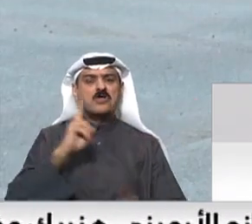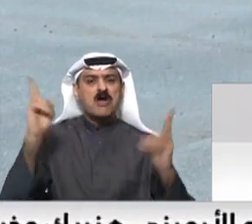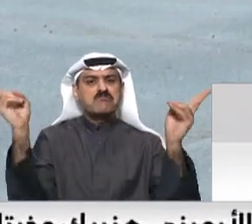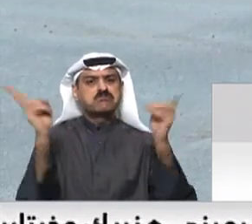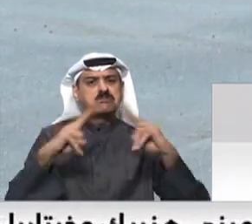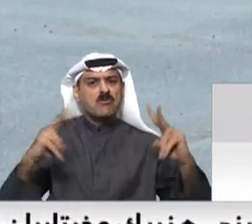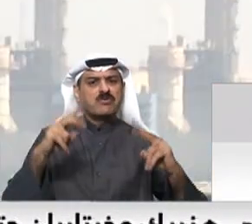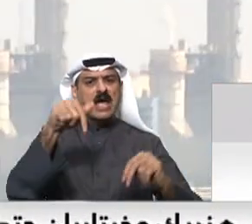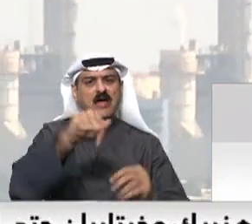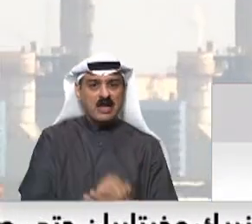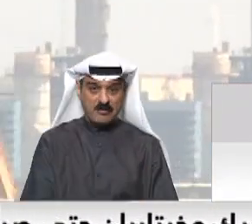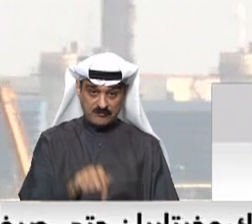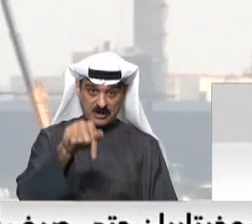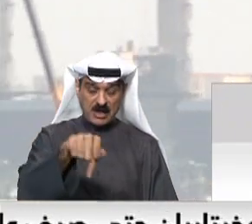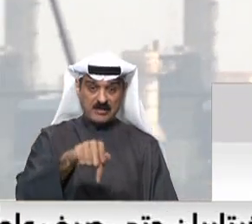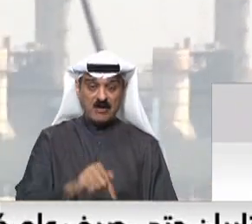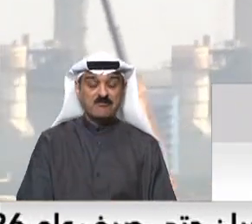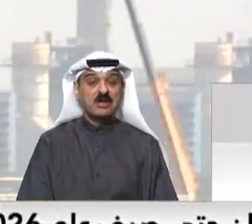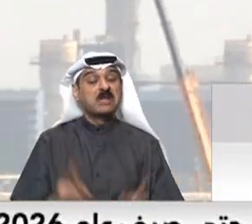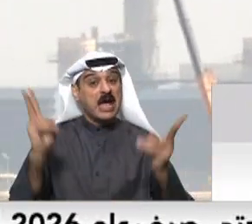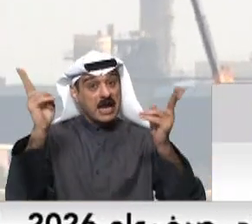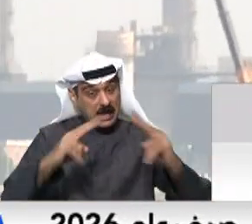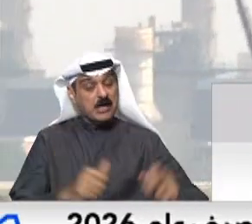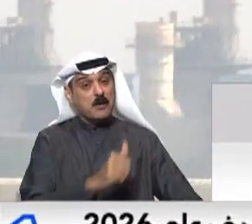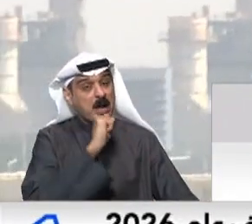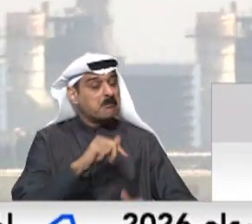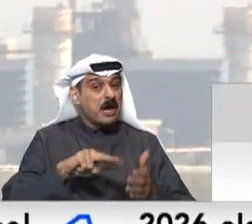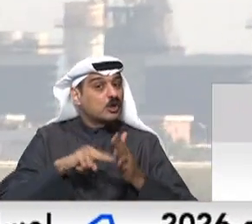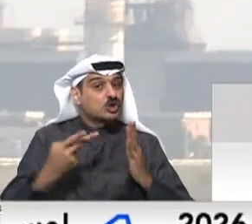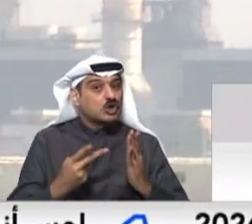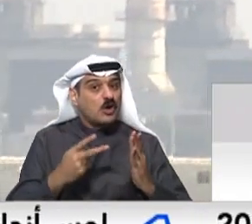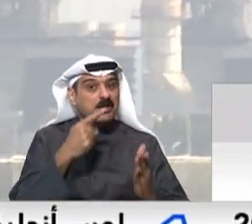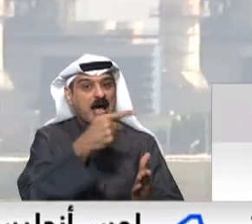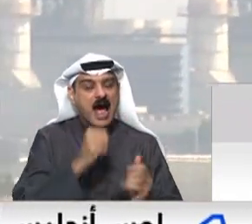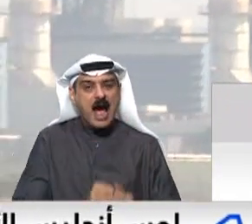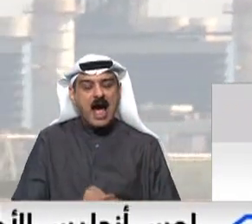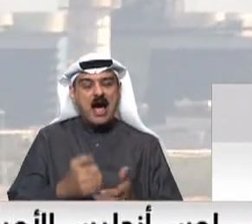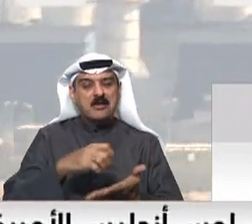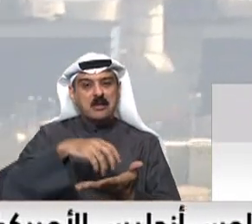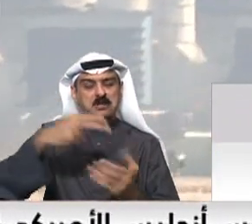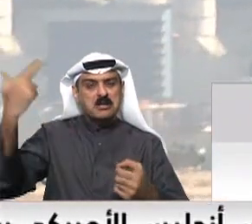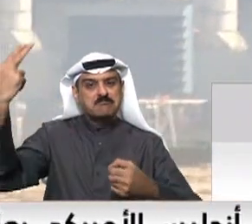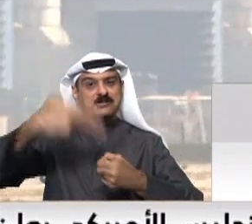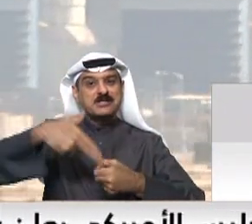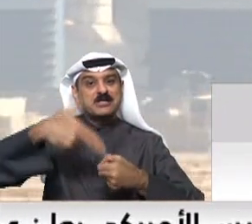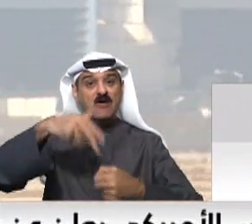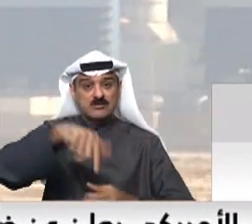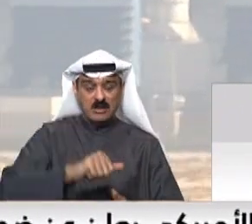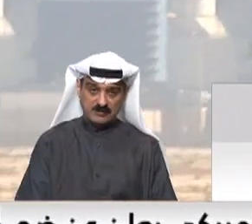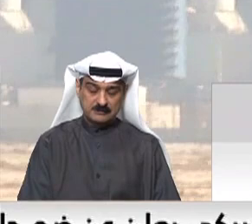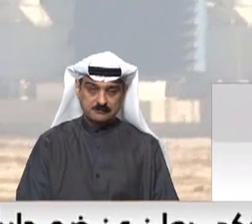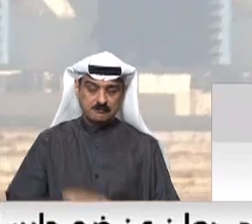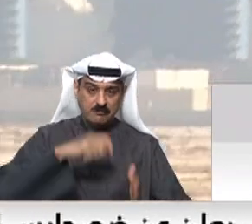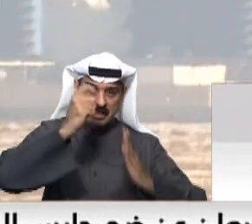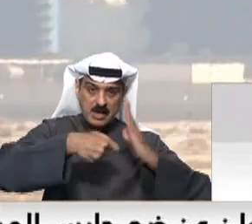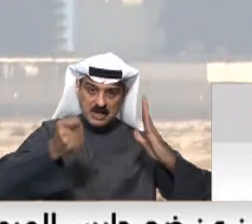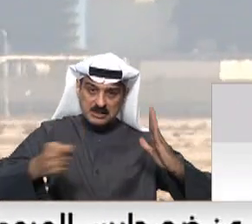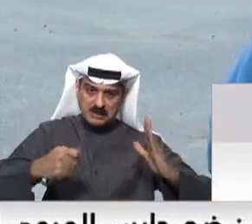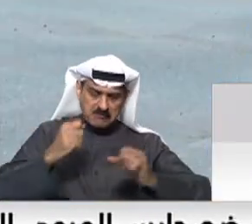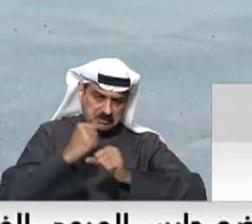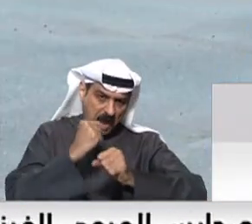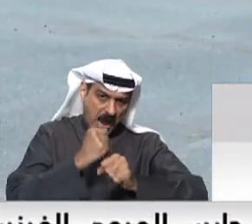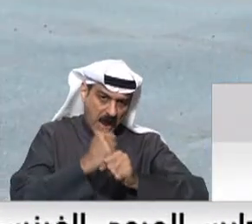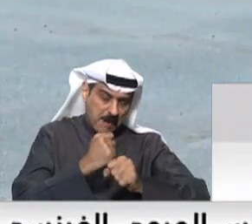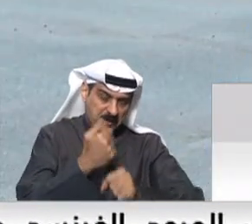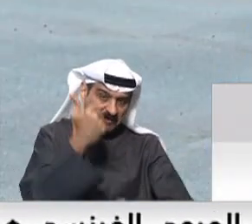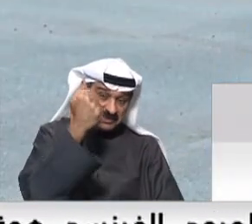والماء بمقدر ومعدل 270,000 برميل بيردي. الطاقة التكريرية المصفاة 615